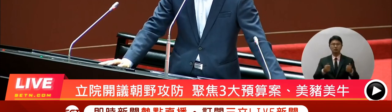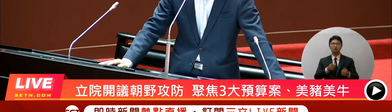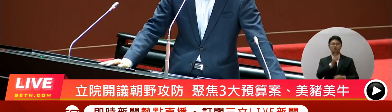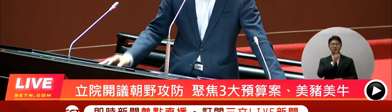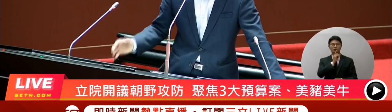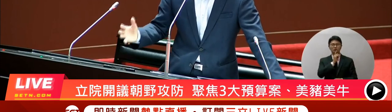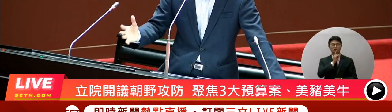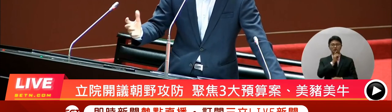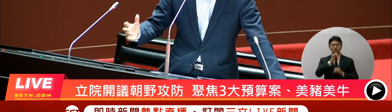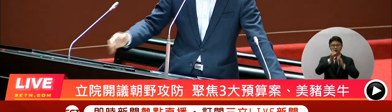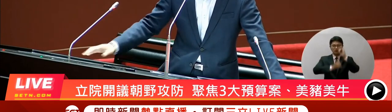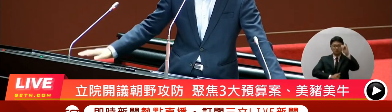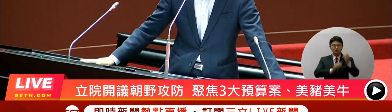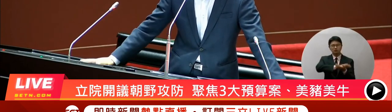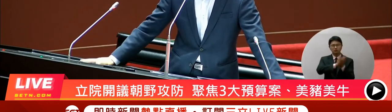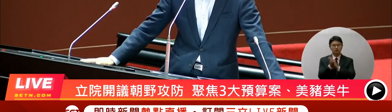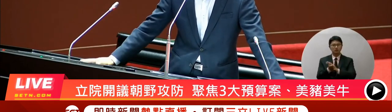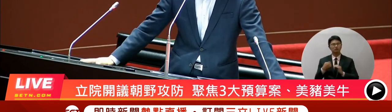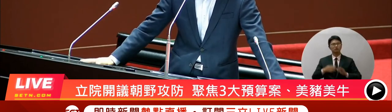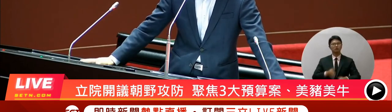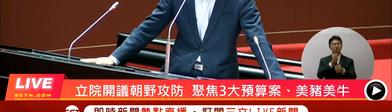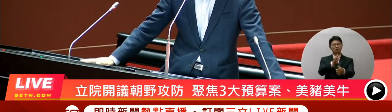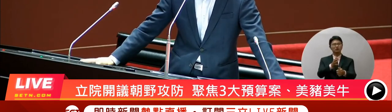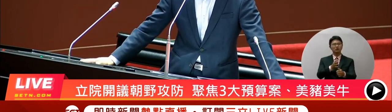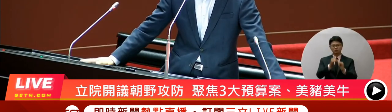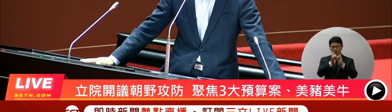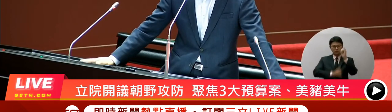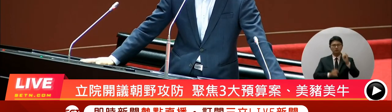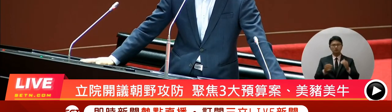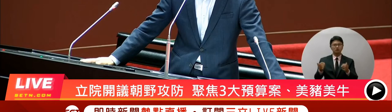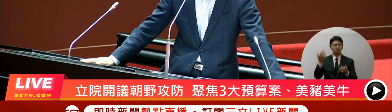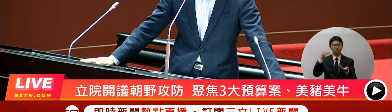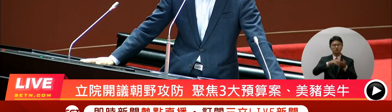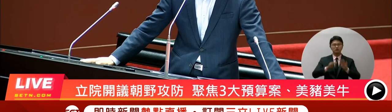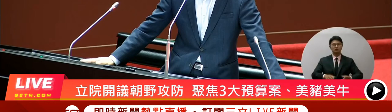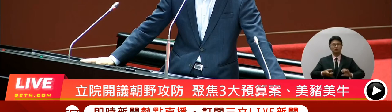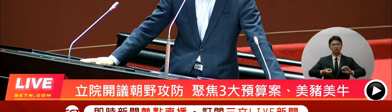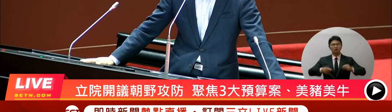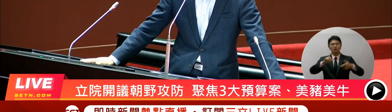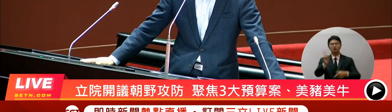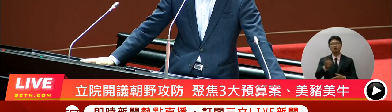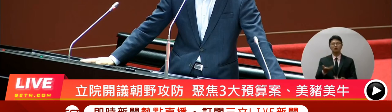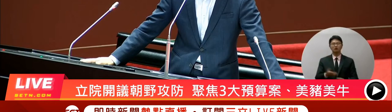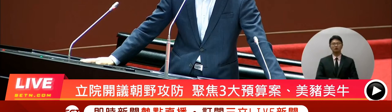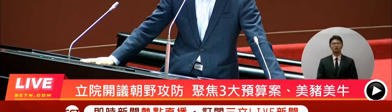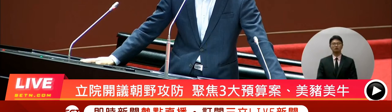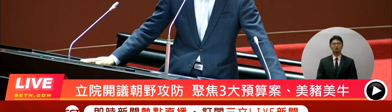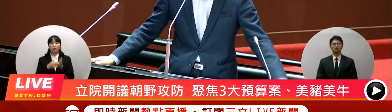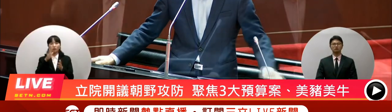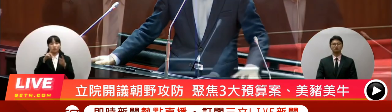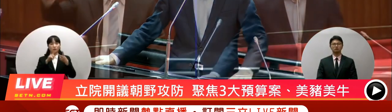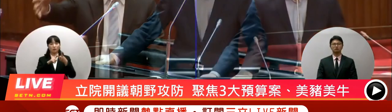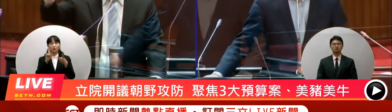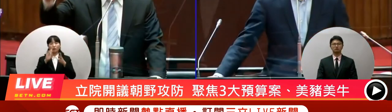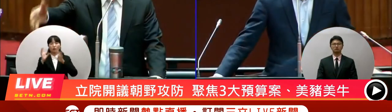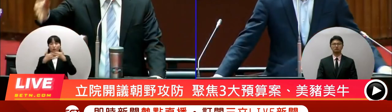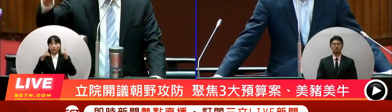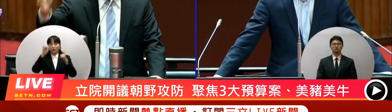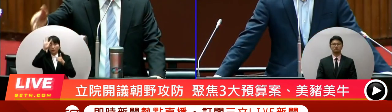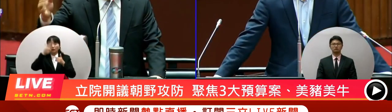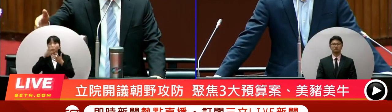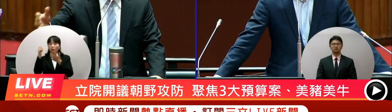所以院长到底时空环境哪里改变了？ 第一，国际标准奠定了；第二，国民党进